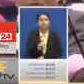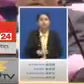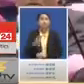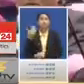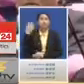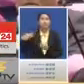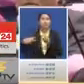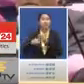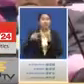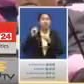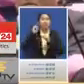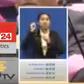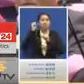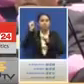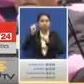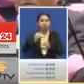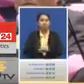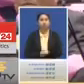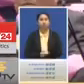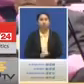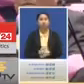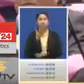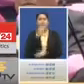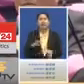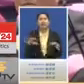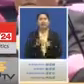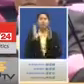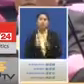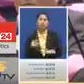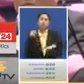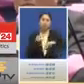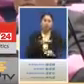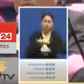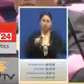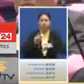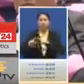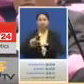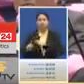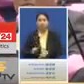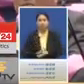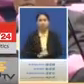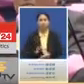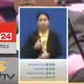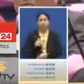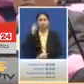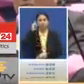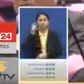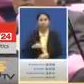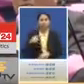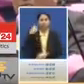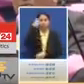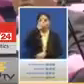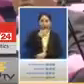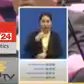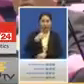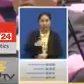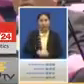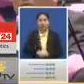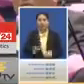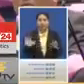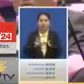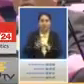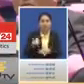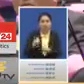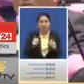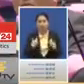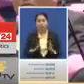เนี่ยท่านบอกว่าไปเกี่ยวกับคนโกงคนอะไรเนี่ยระวังนะคนนอนอยู่ในโรงเขาจะสะดุ้งคนโกงในเกี่ยวกับเรื่องนี้